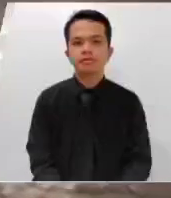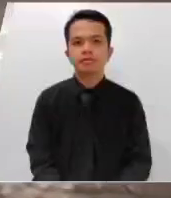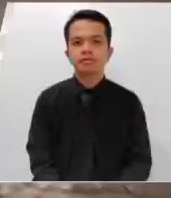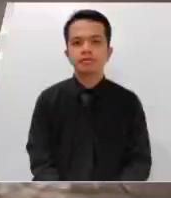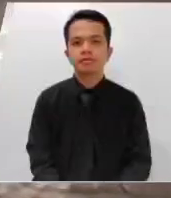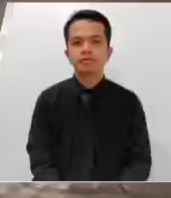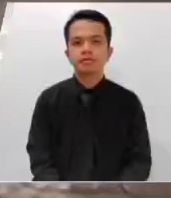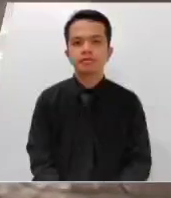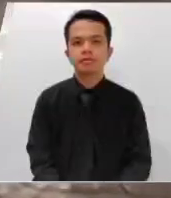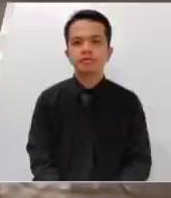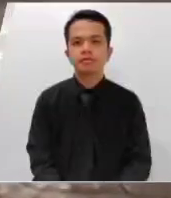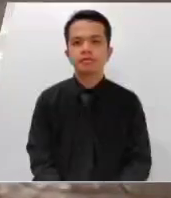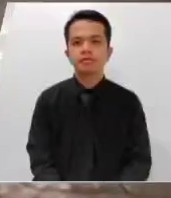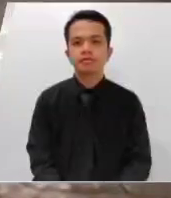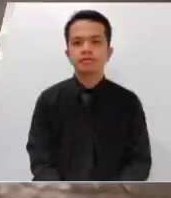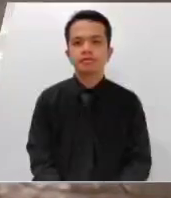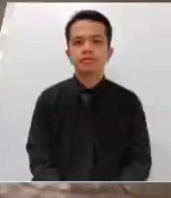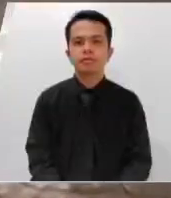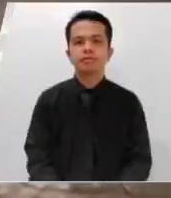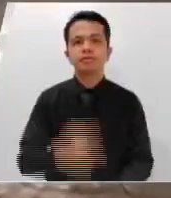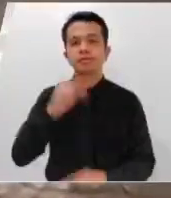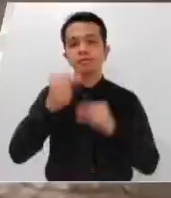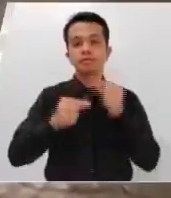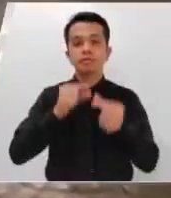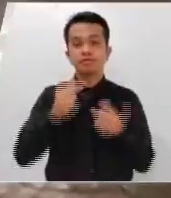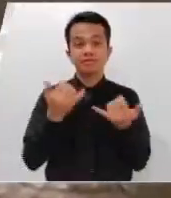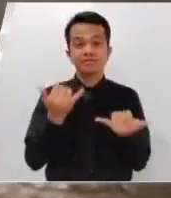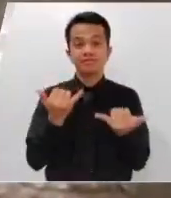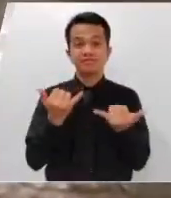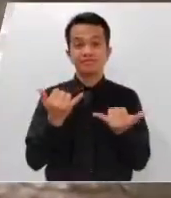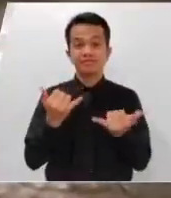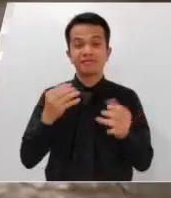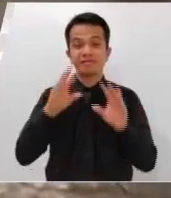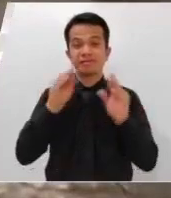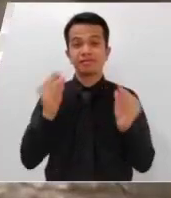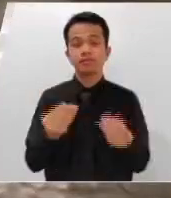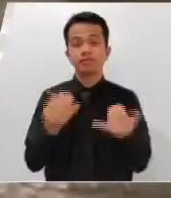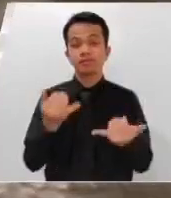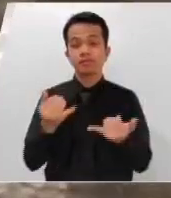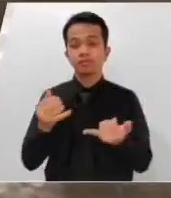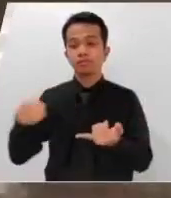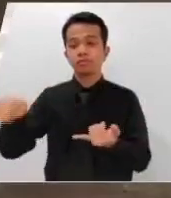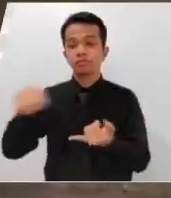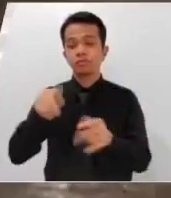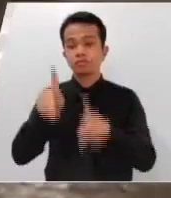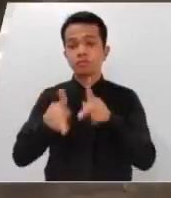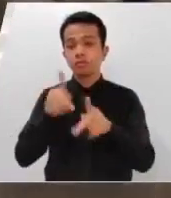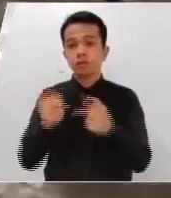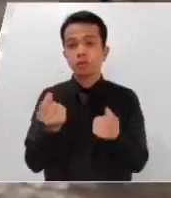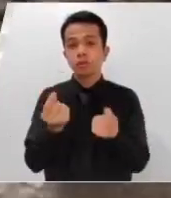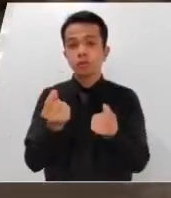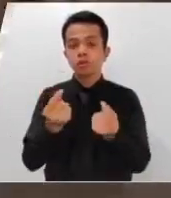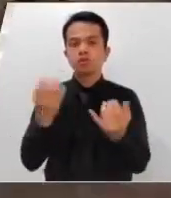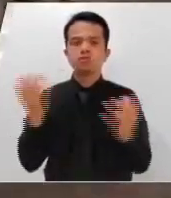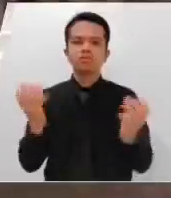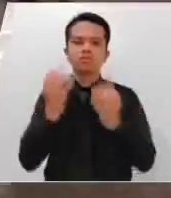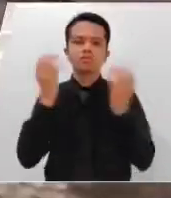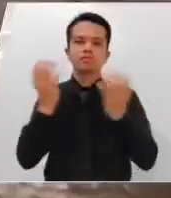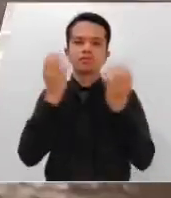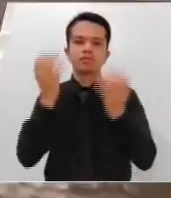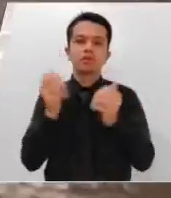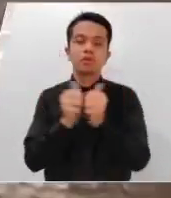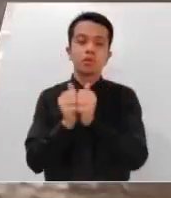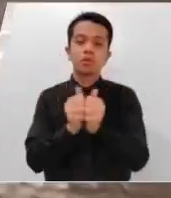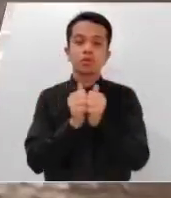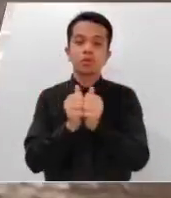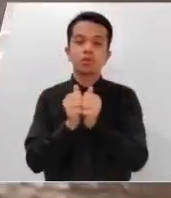Merry Christmas, Pia! Ngayong araw nga ng Pasko, pinili ng ilang mga kababayan natin na i-celebrate ito kasama ang kanilang mga